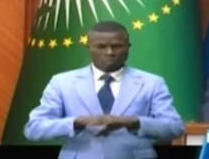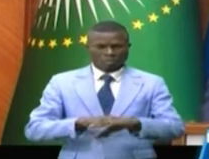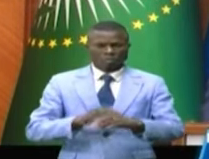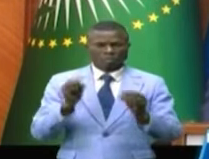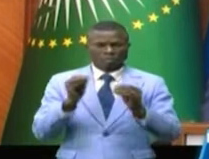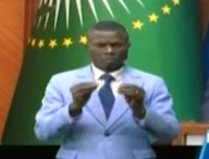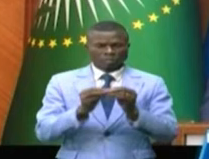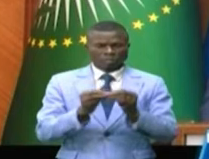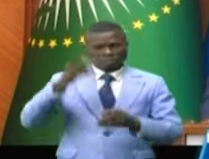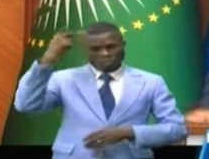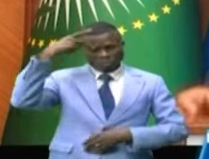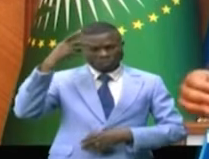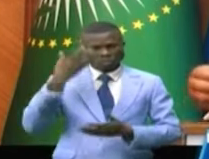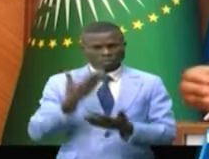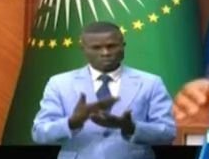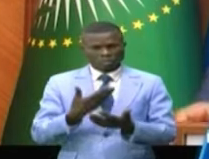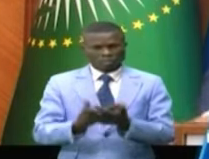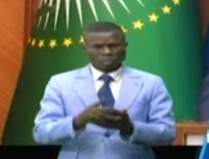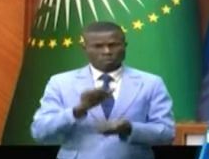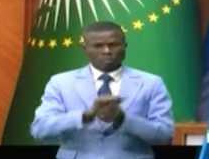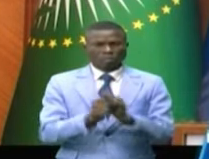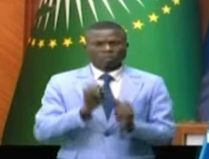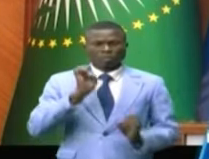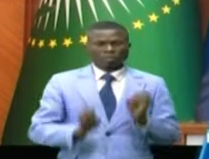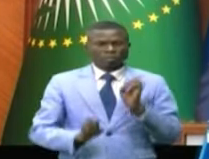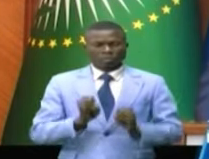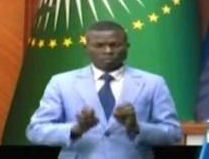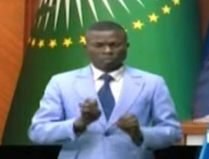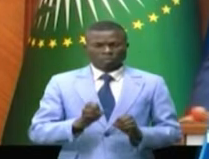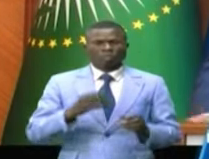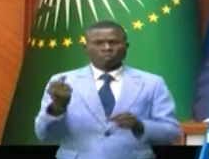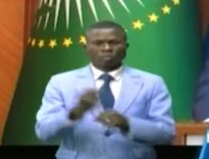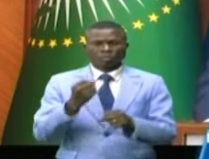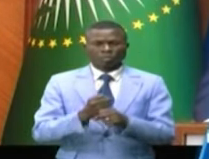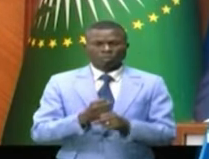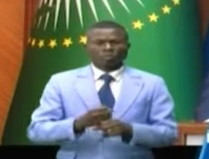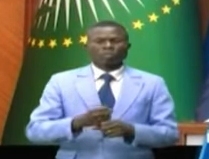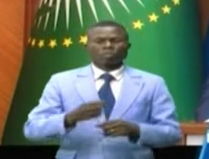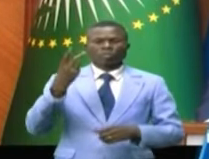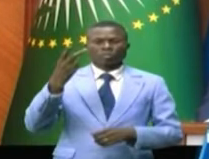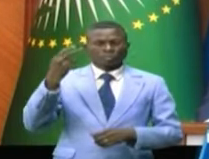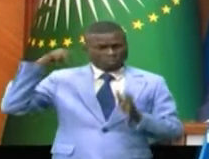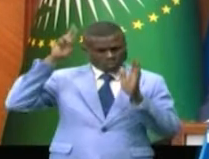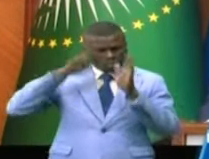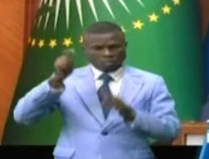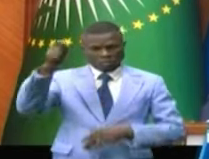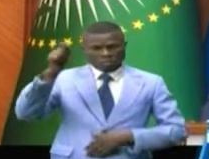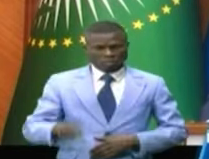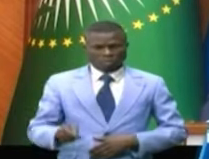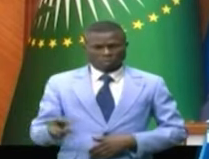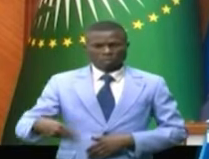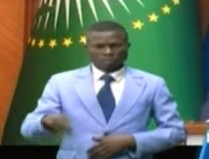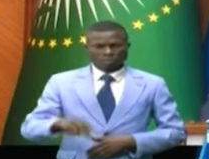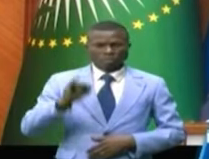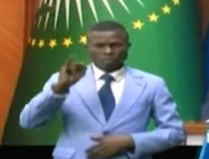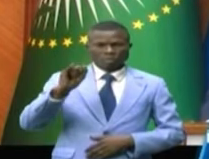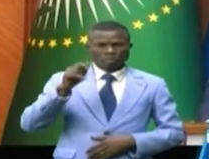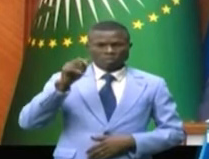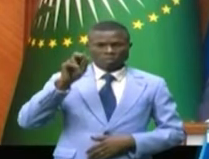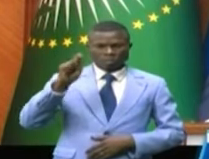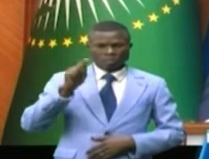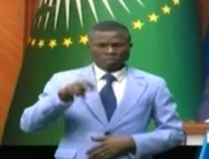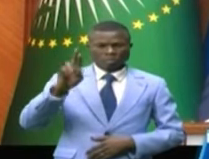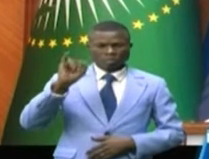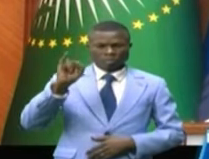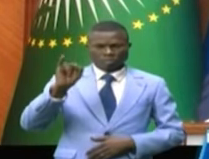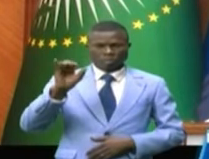table ronde politique sur l'évaluation de l'état de siège dans les provinces de l'Ituri et du Nord Kivu, organisée